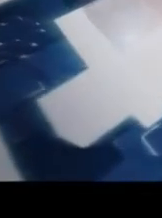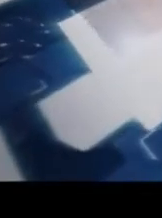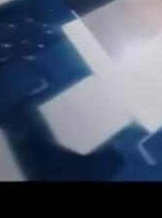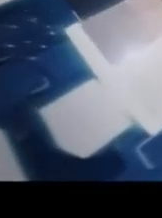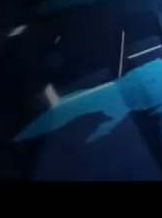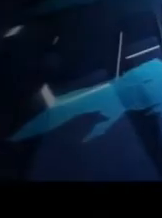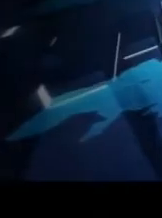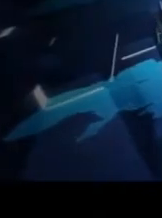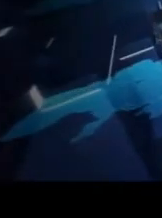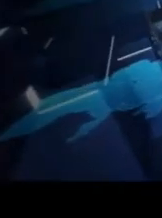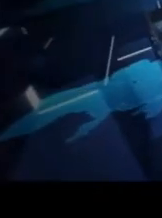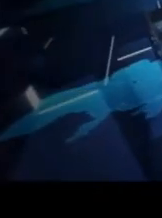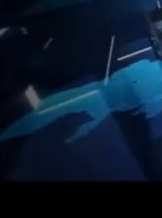Дякую.